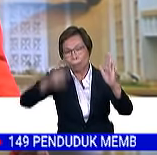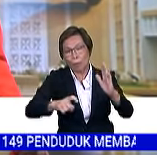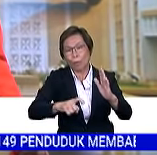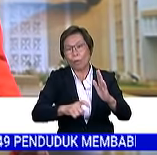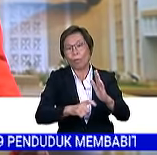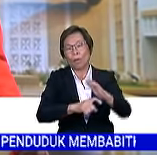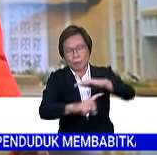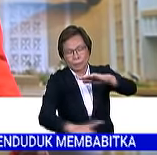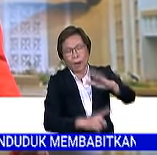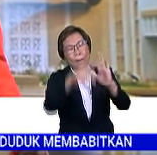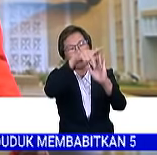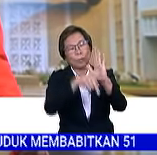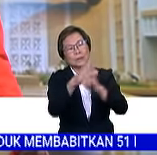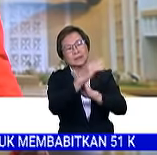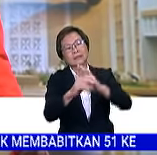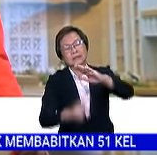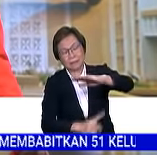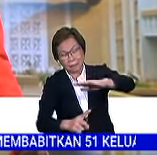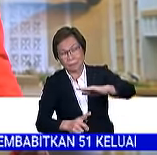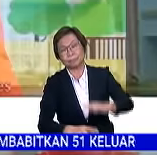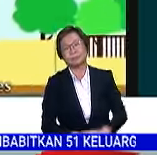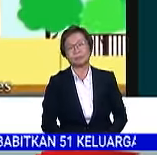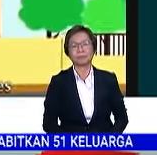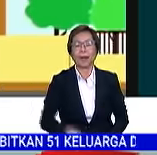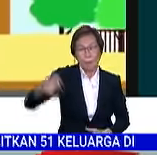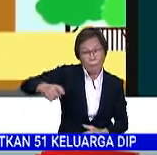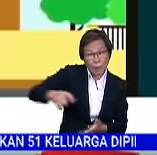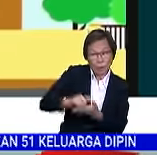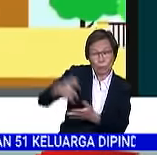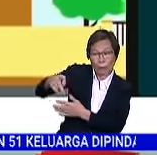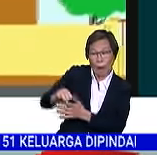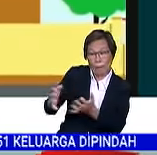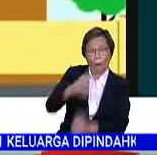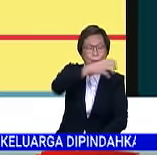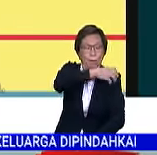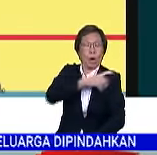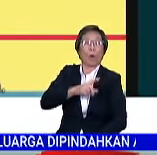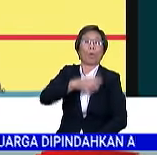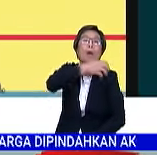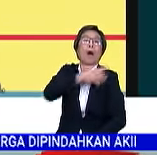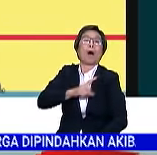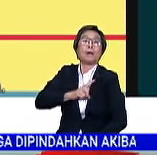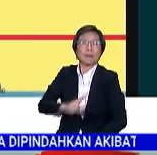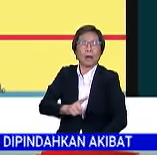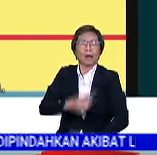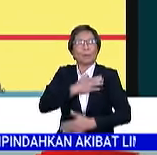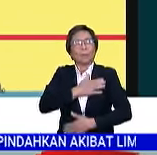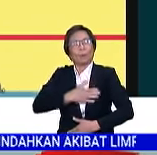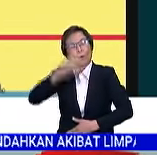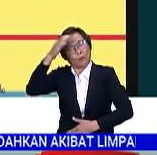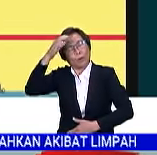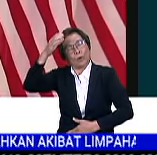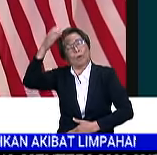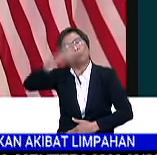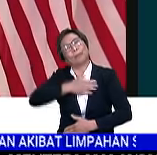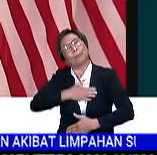mendasari setiap polisi dan dasar. Atas keperluan itu, Perdana Menteri mahu pegawai syariah sentiasa menghayati konsep